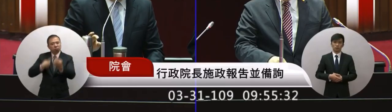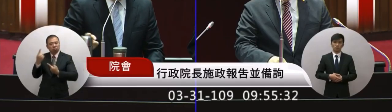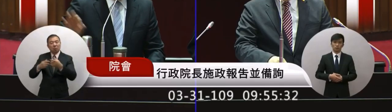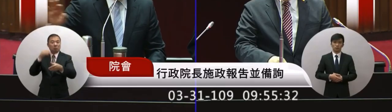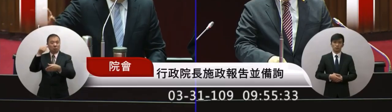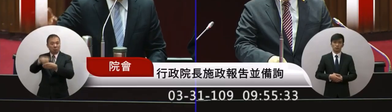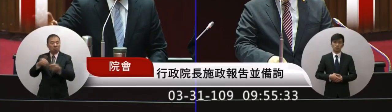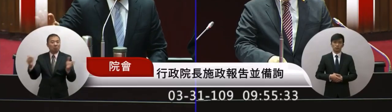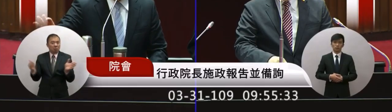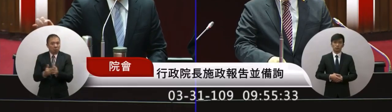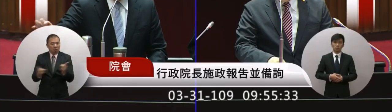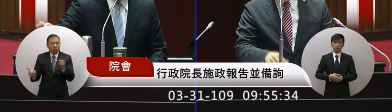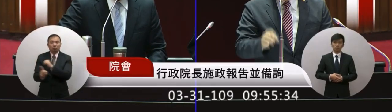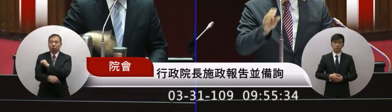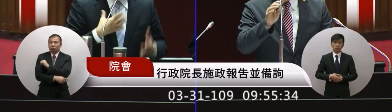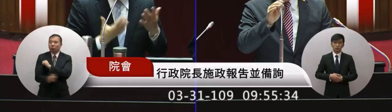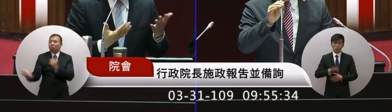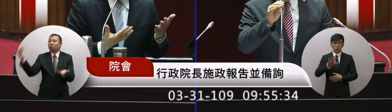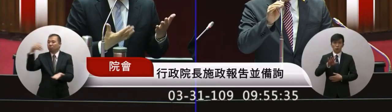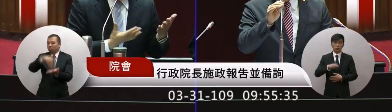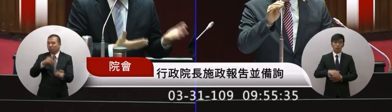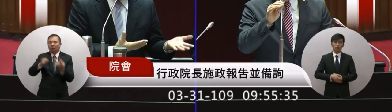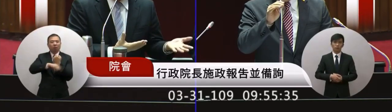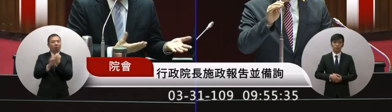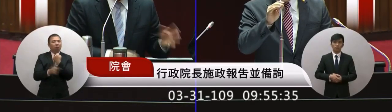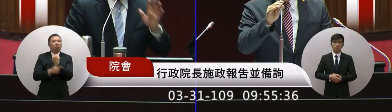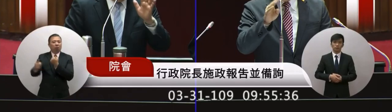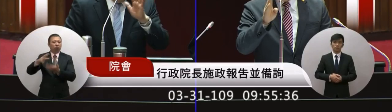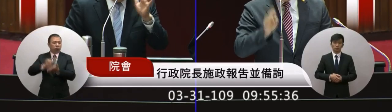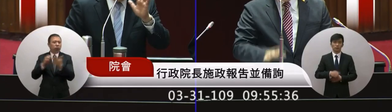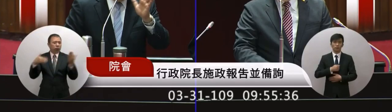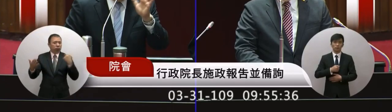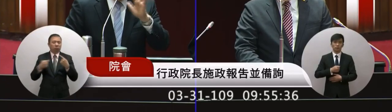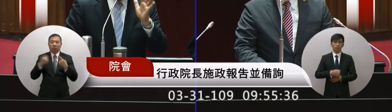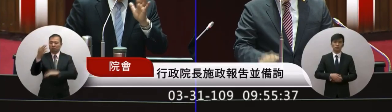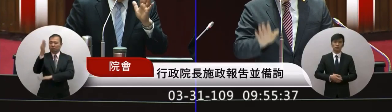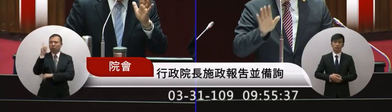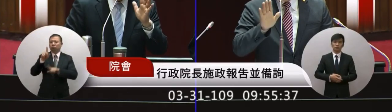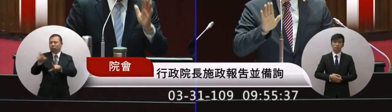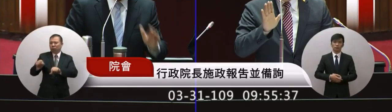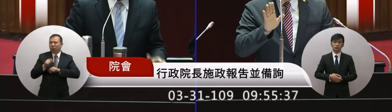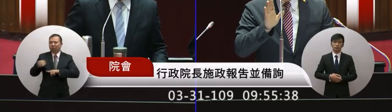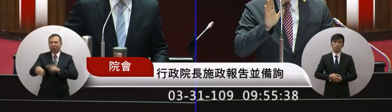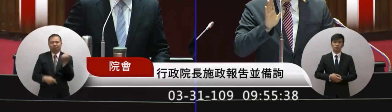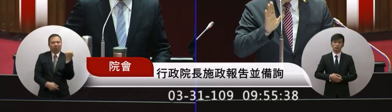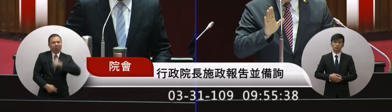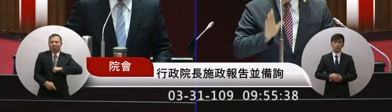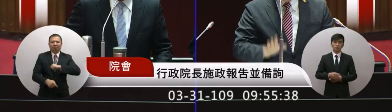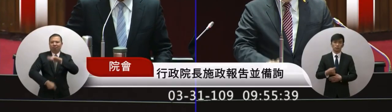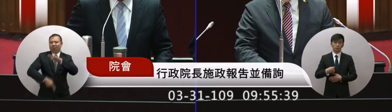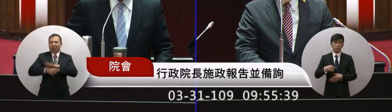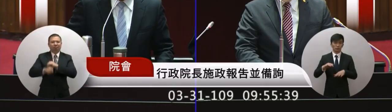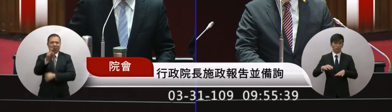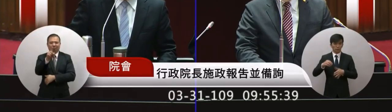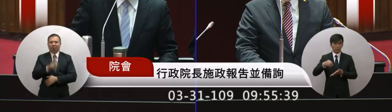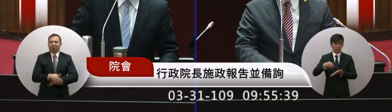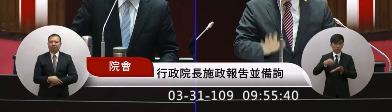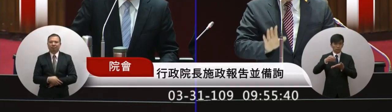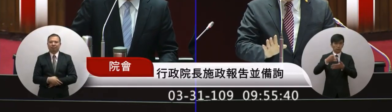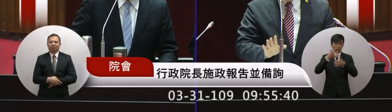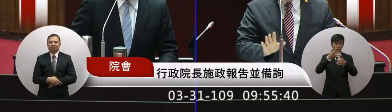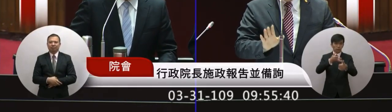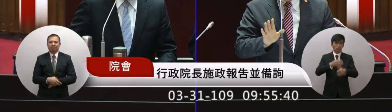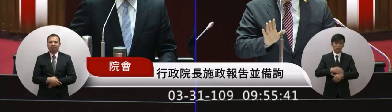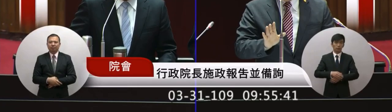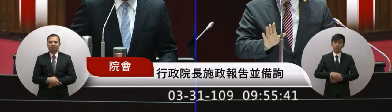跟规范，法有明文，政府都照这样做， 理解， 没有办法违法。 所以我现在要提的一个点是，院